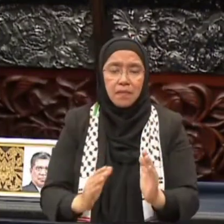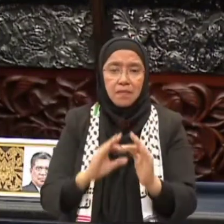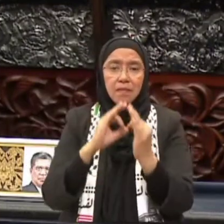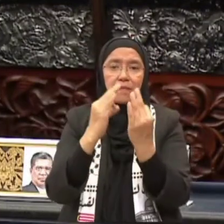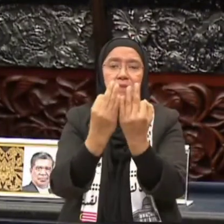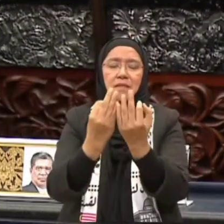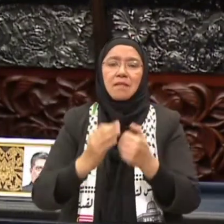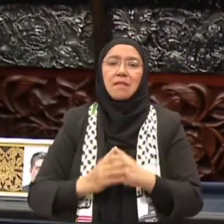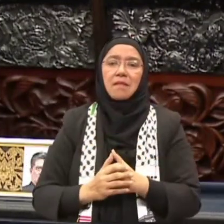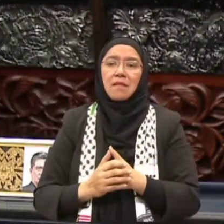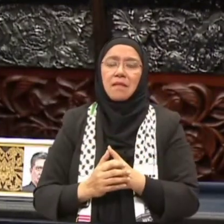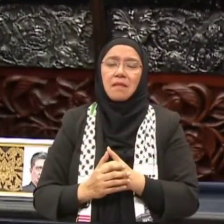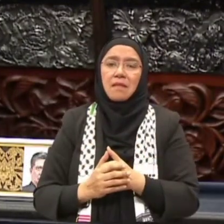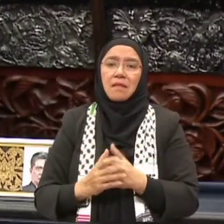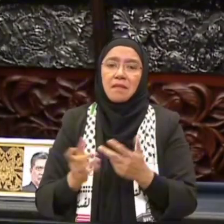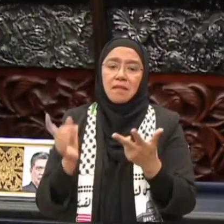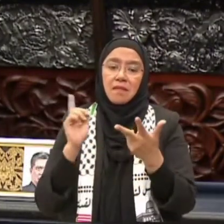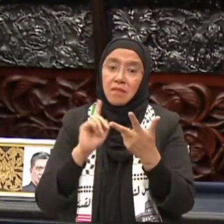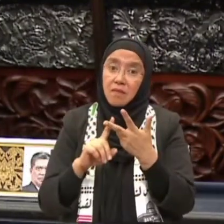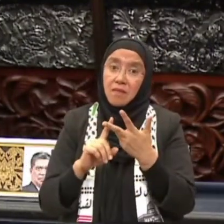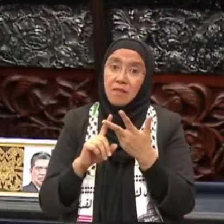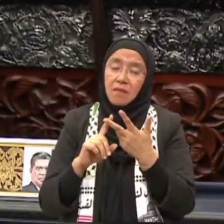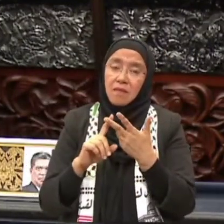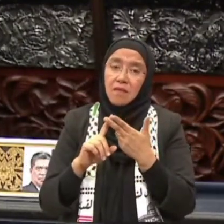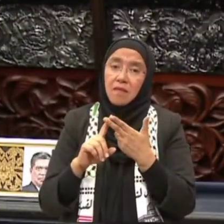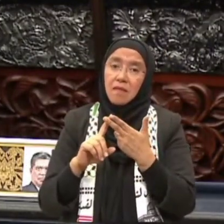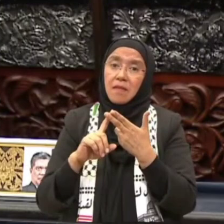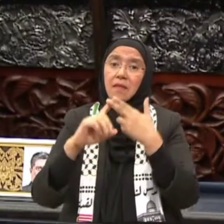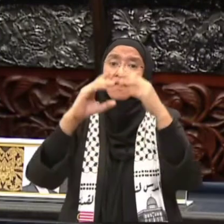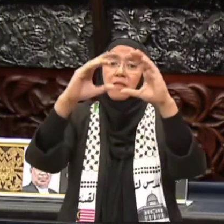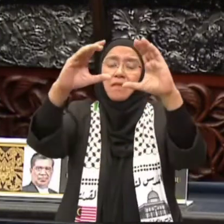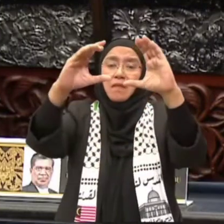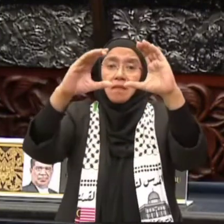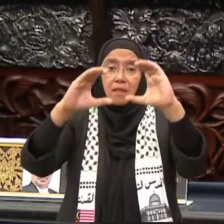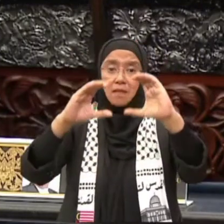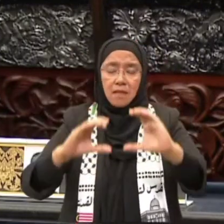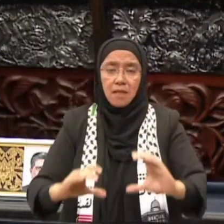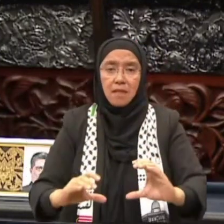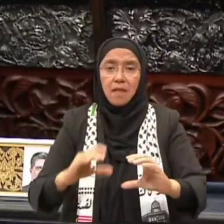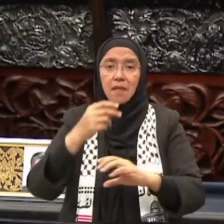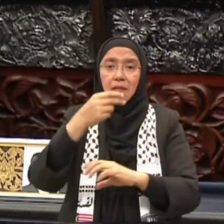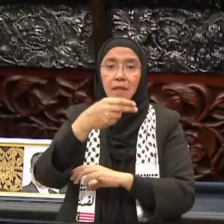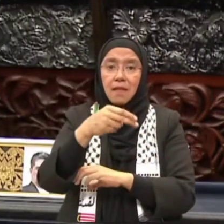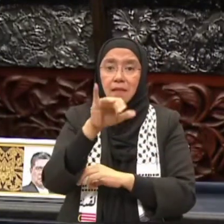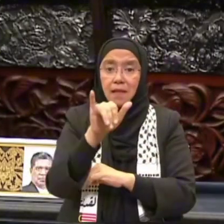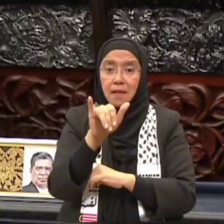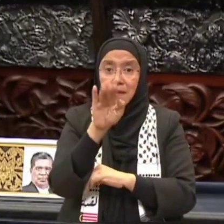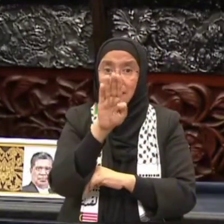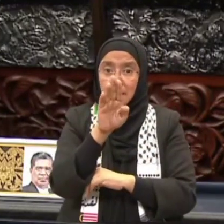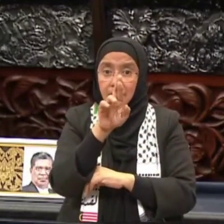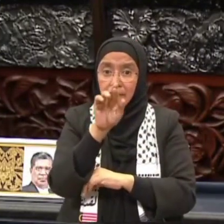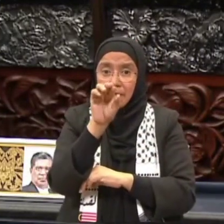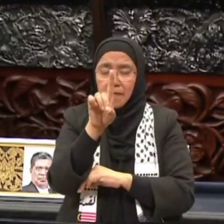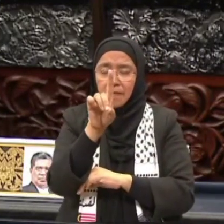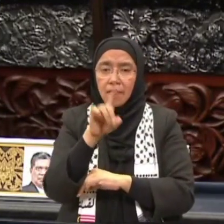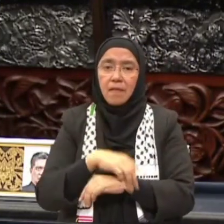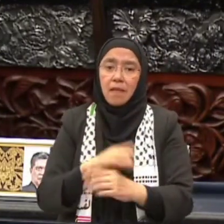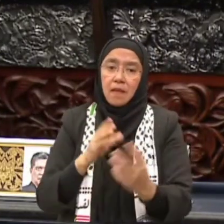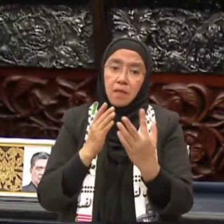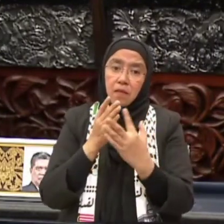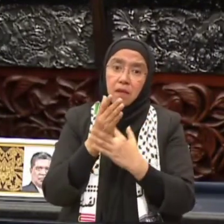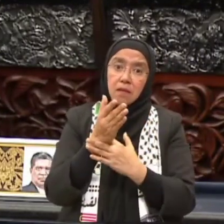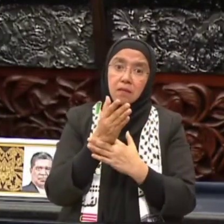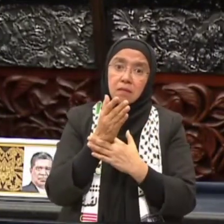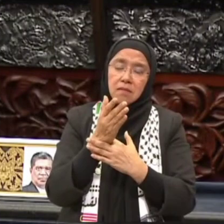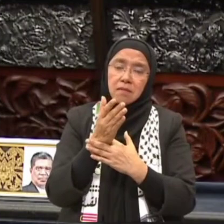dan melalui pendekatan hybrid iaitu gabungan perlindungan sosial atau social protection dan juga bantuan